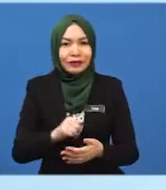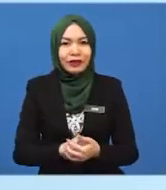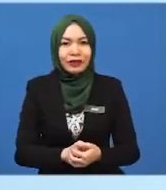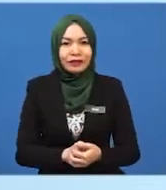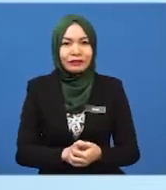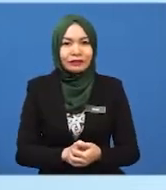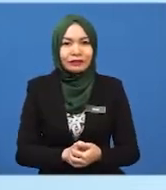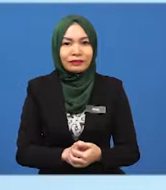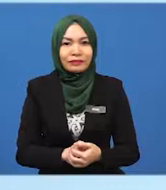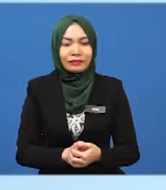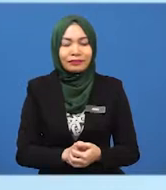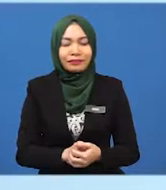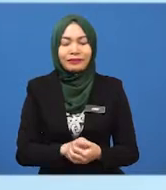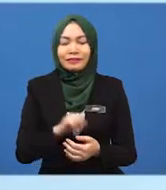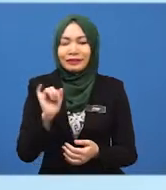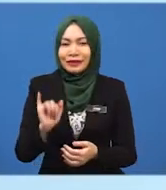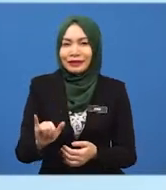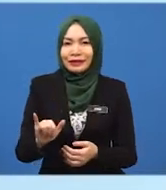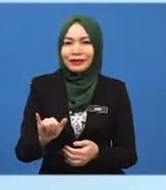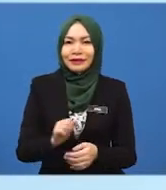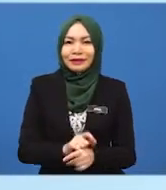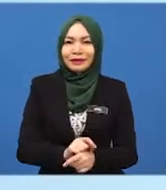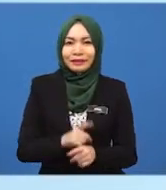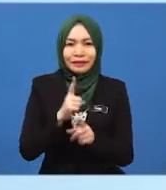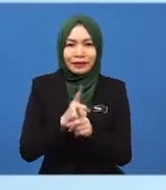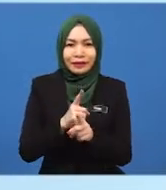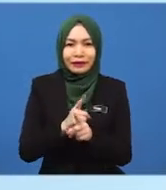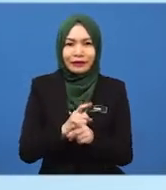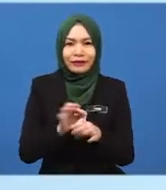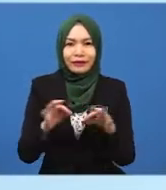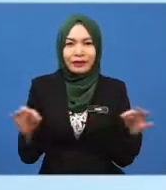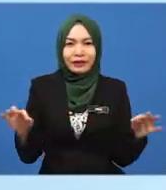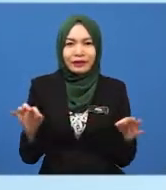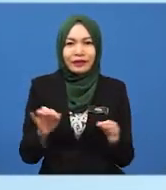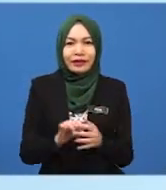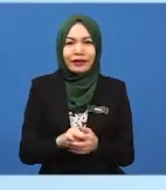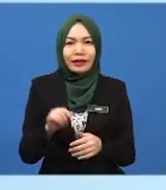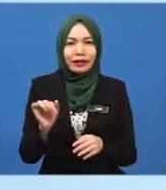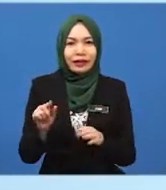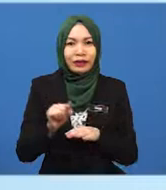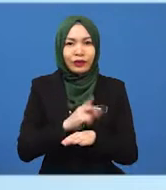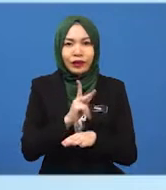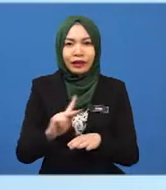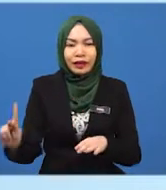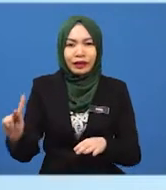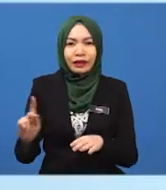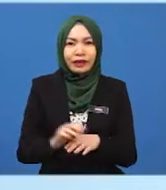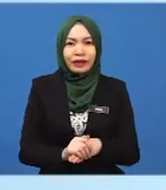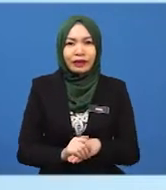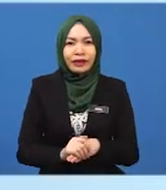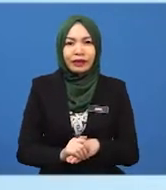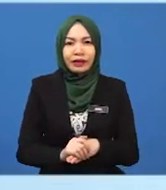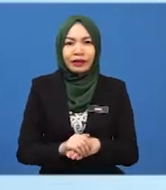Semua murid sangat pintar. Frasa yang digariskan dikenali sebagai